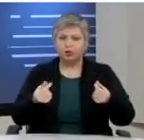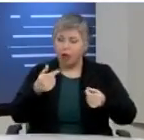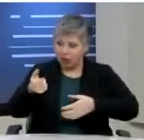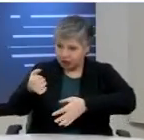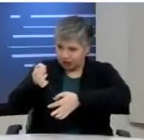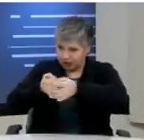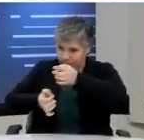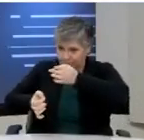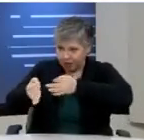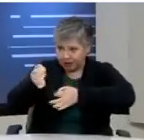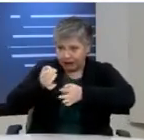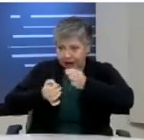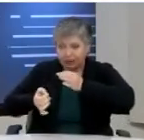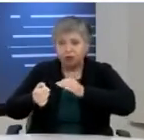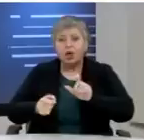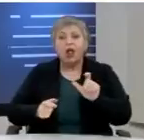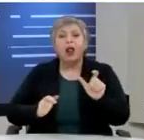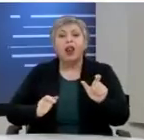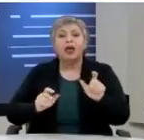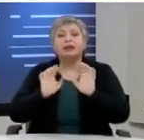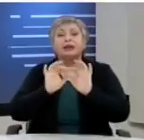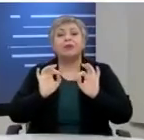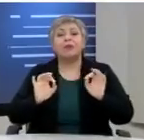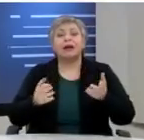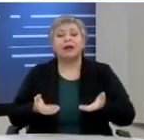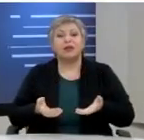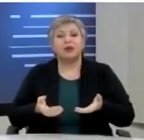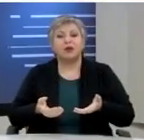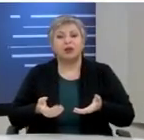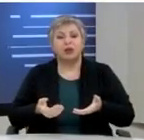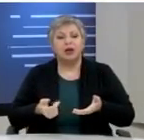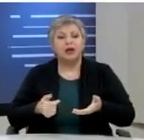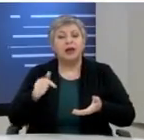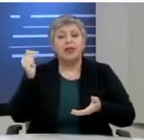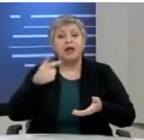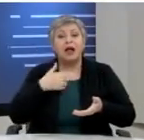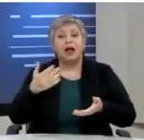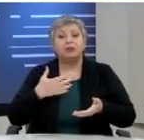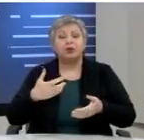ότι ο όρος Μακεδονία και μόνο στο όνομά τους είναι αλυτρωτισμός.